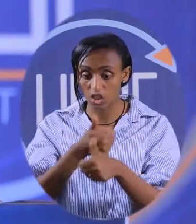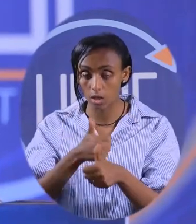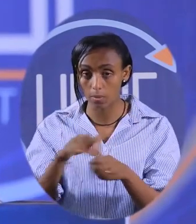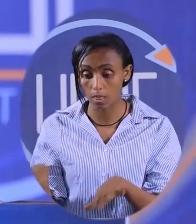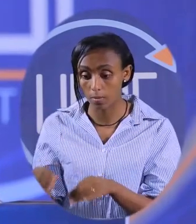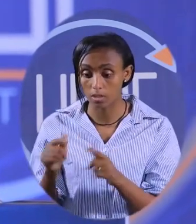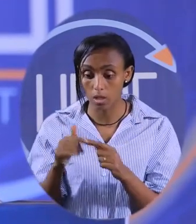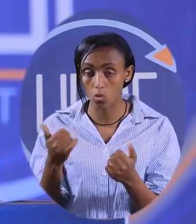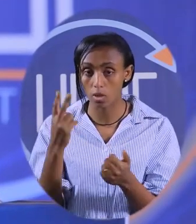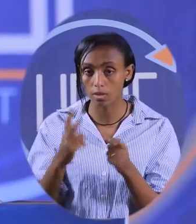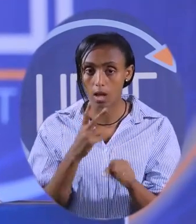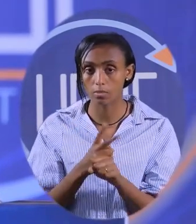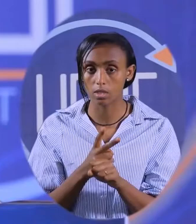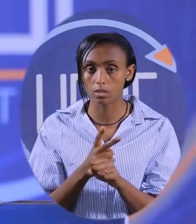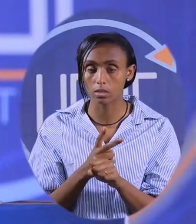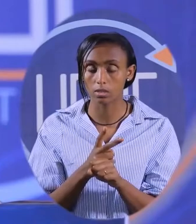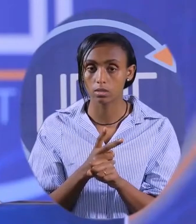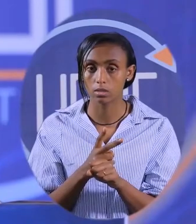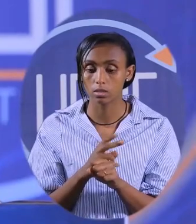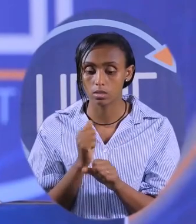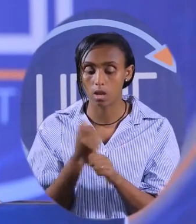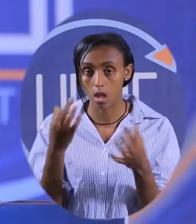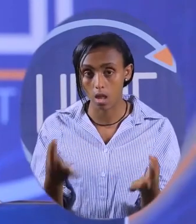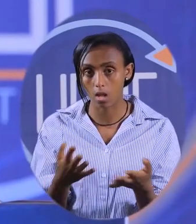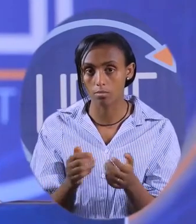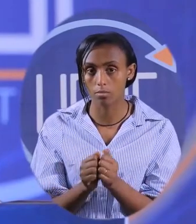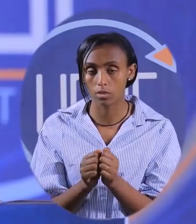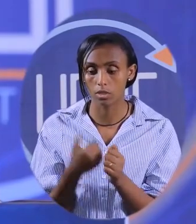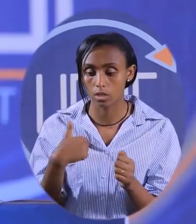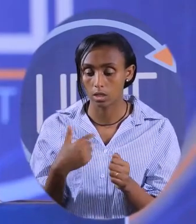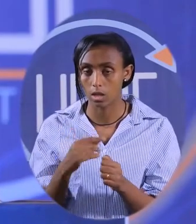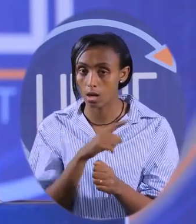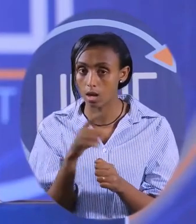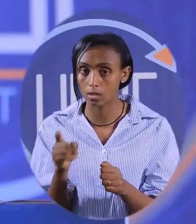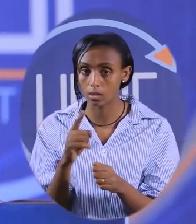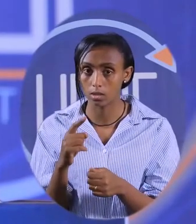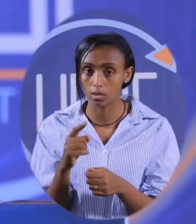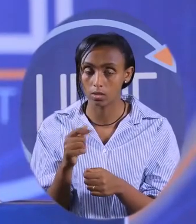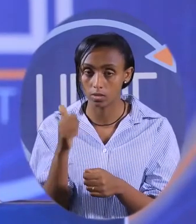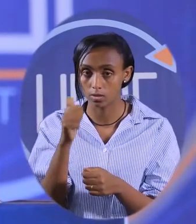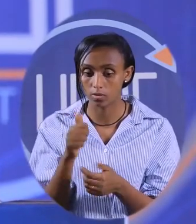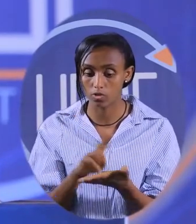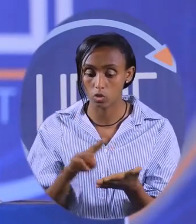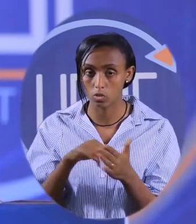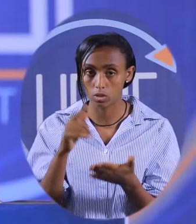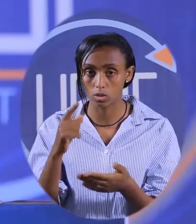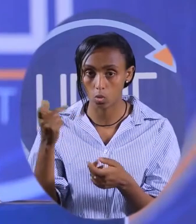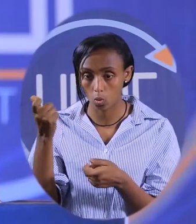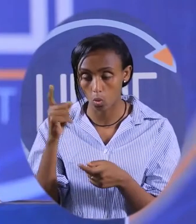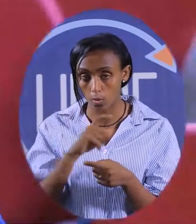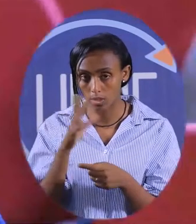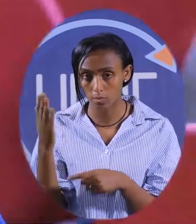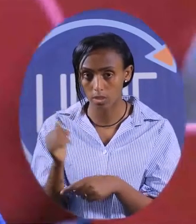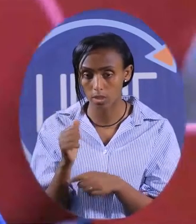ሥራ አጥቷል። እንዴት ብዬ ነው ዩኒቨርሲቲ ተጠያቂ ማድረገው? እኔና እናንተ እንደ ተመረቅን ከዩኒቨርሲቲ ጎበዞች ነበርን እንዴ? እየሰራን